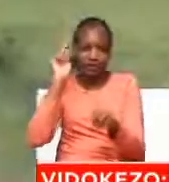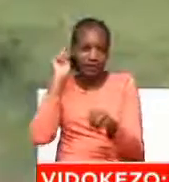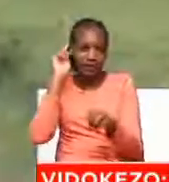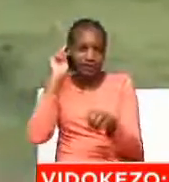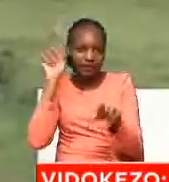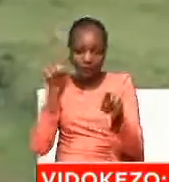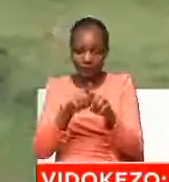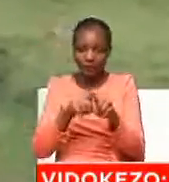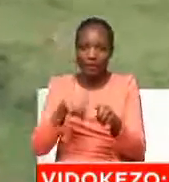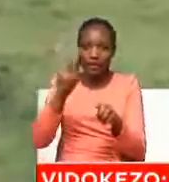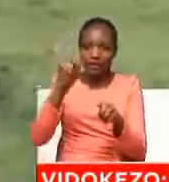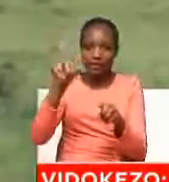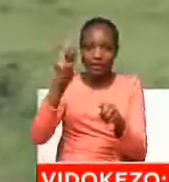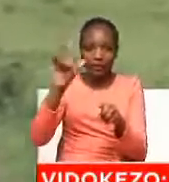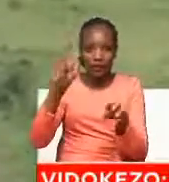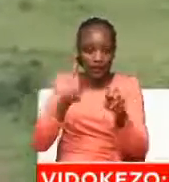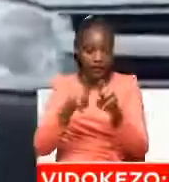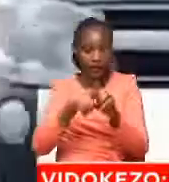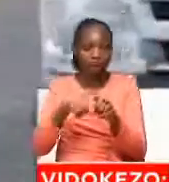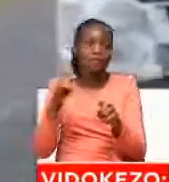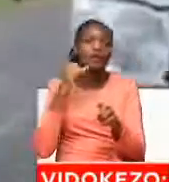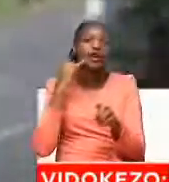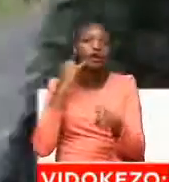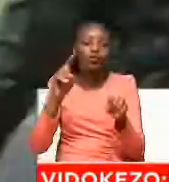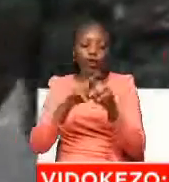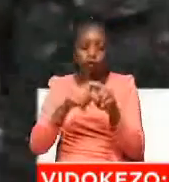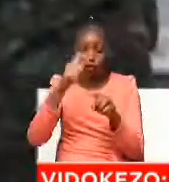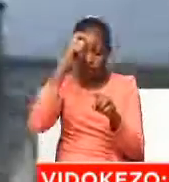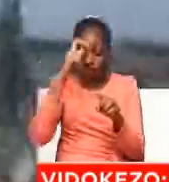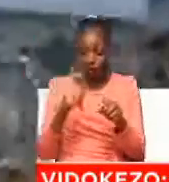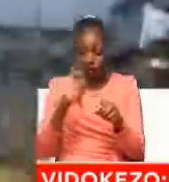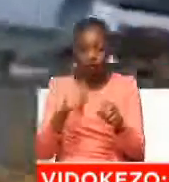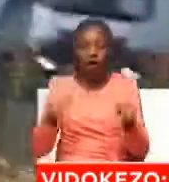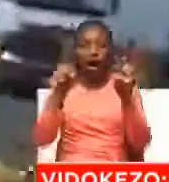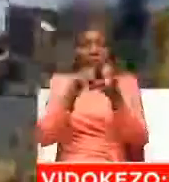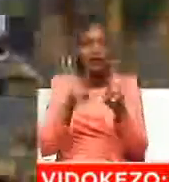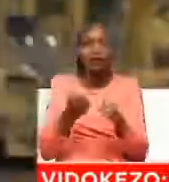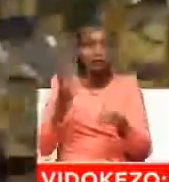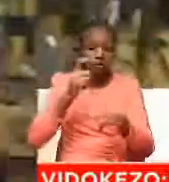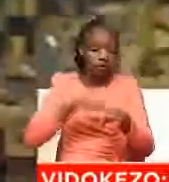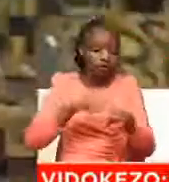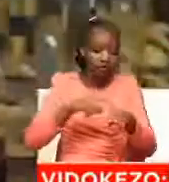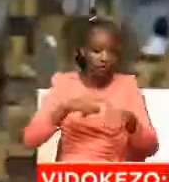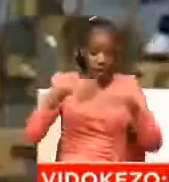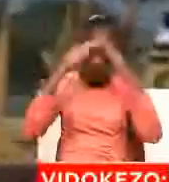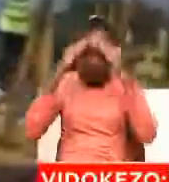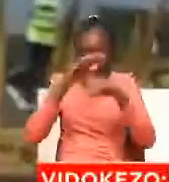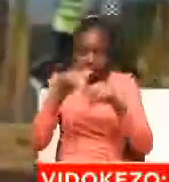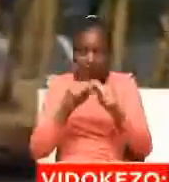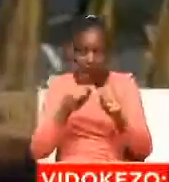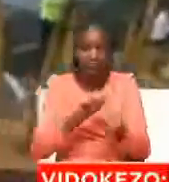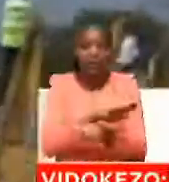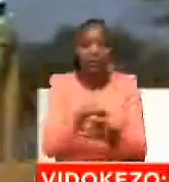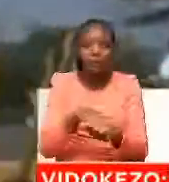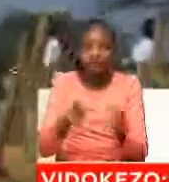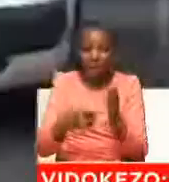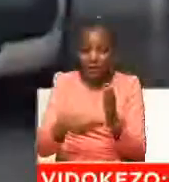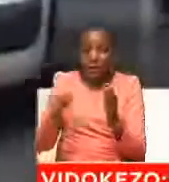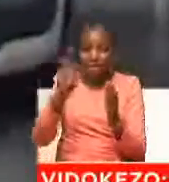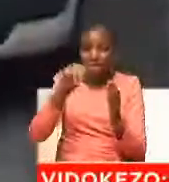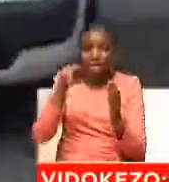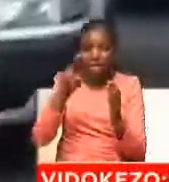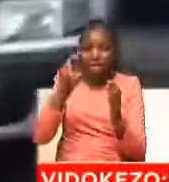Nyamira, Bomet, Nakuru na Kajiado. Katika kizuizi cha Mulot, mpakani mwa kaunti ya Narok na